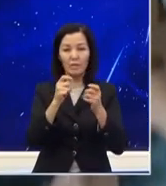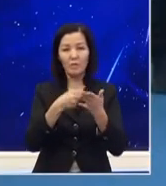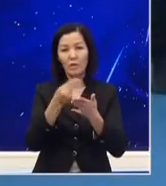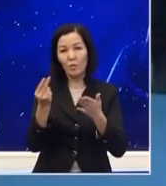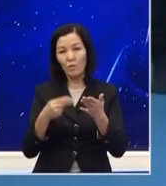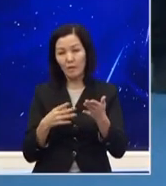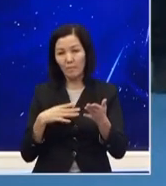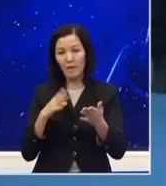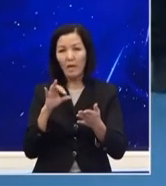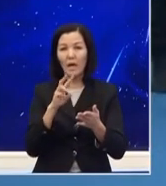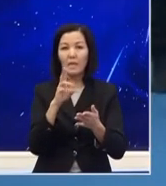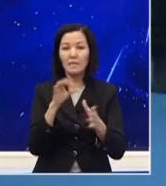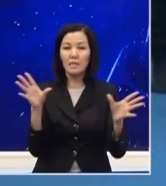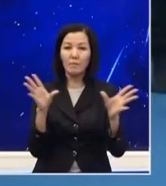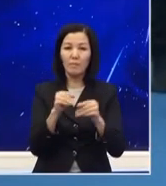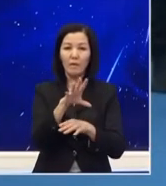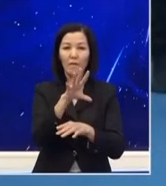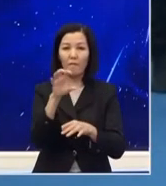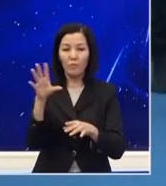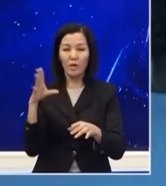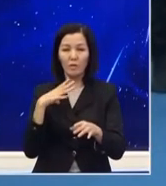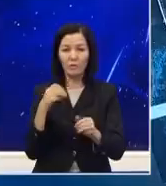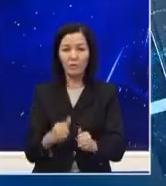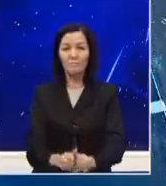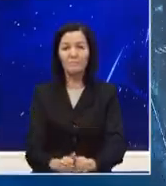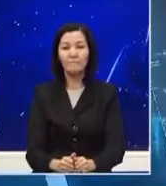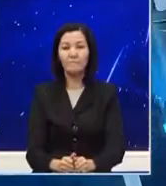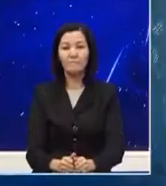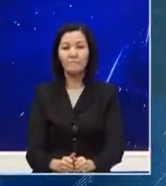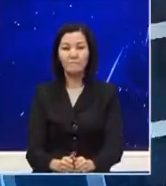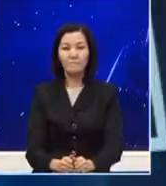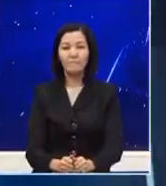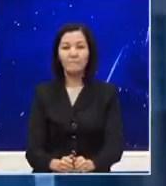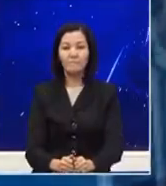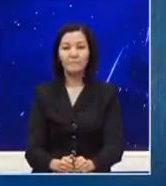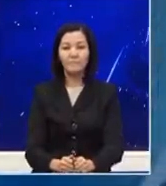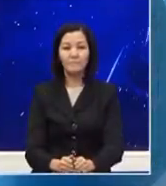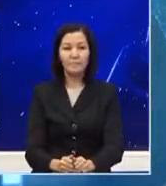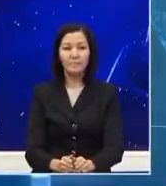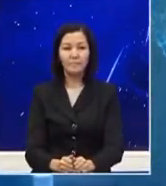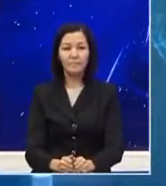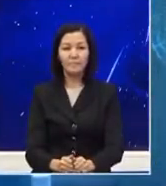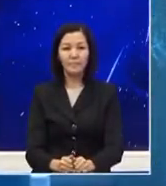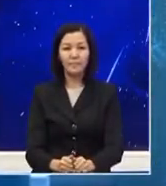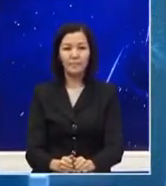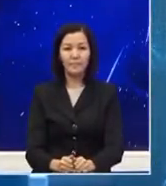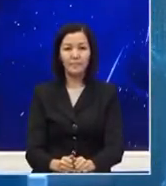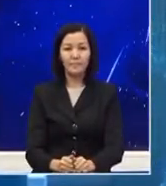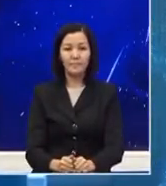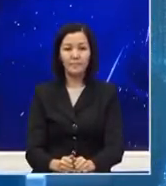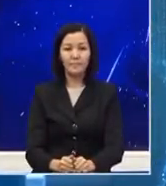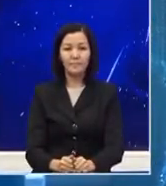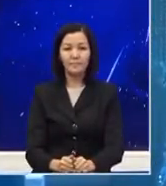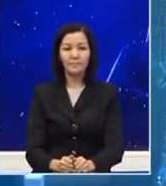алып, Асылжан Бақытжанұлымен бірге естелік суретке түсті. Жарқын Нұрланұлы, Әділ Ақжеркенова, Ербол Атантелов,